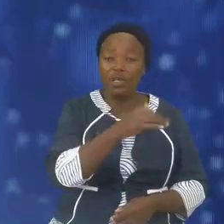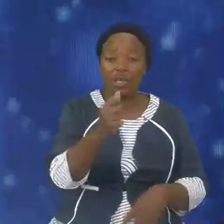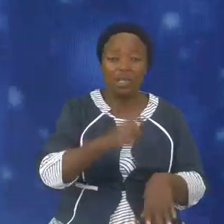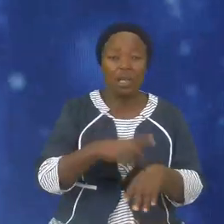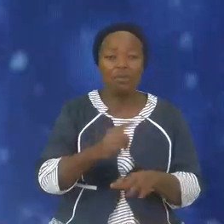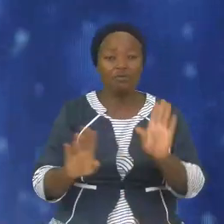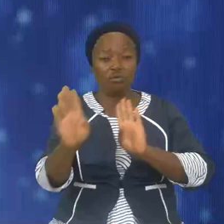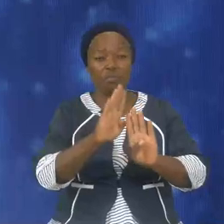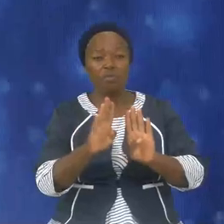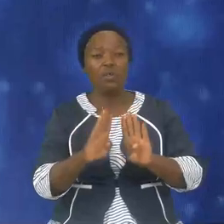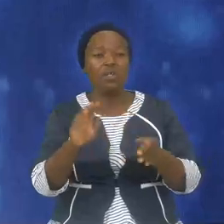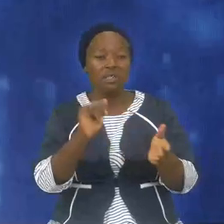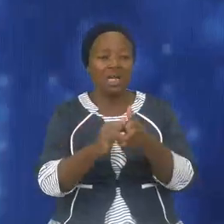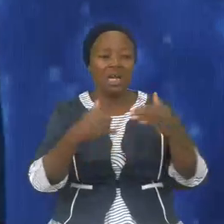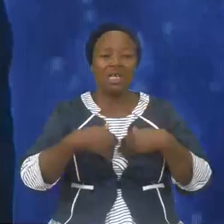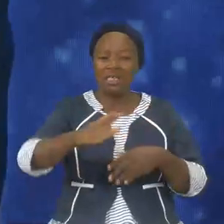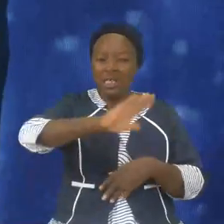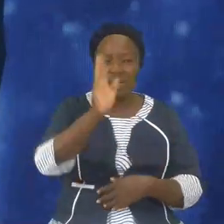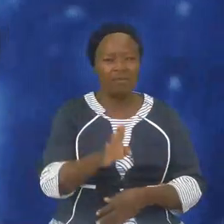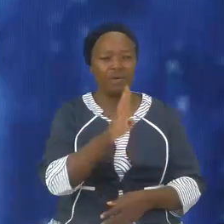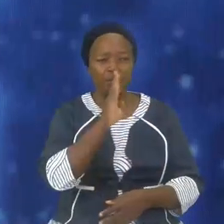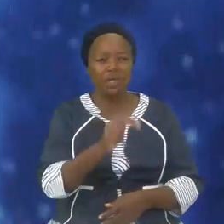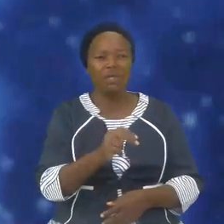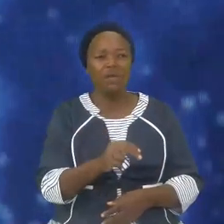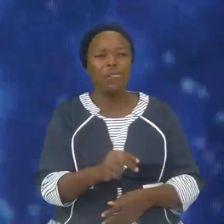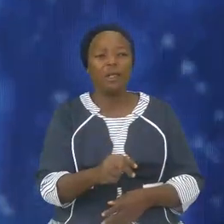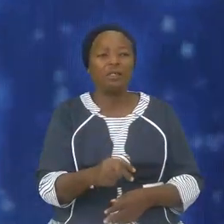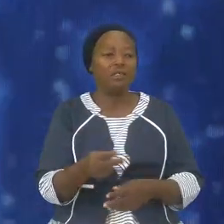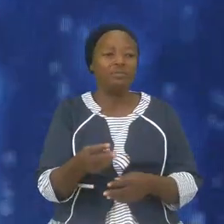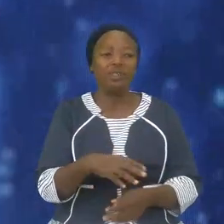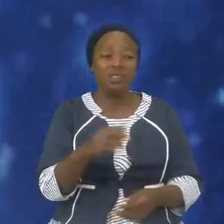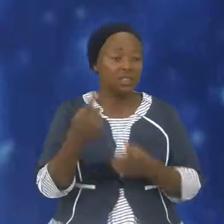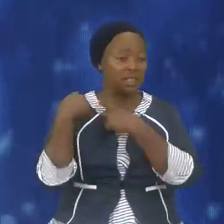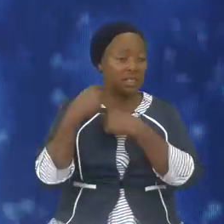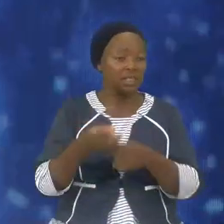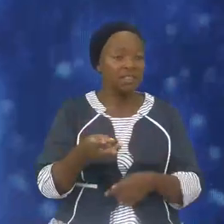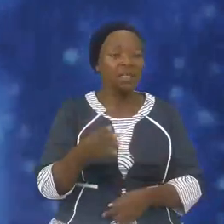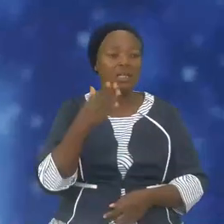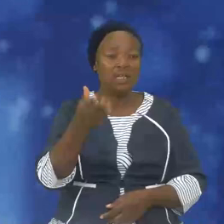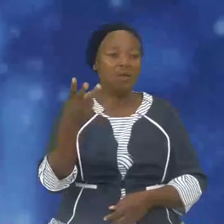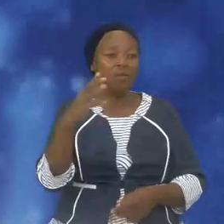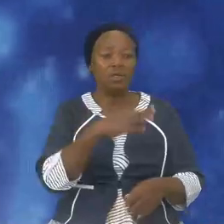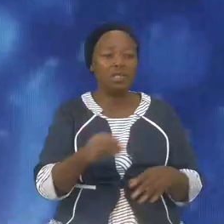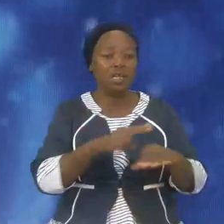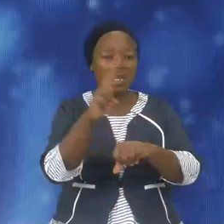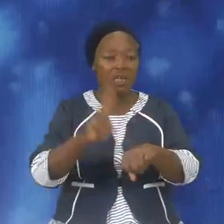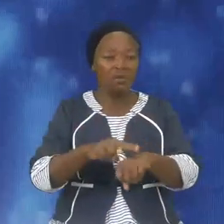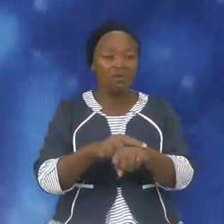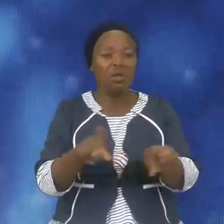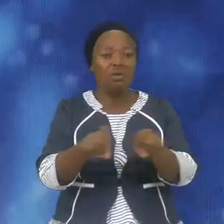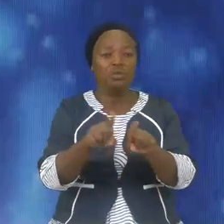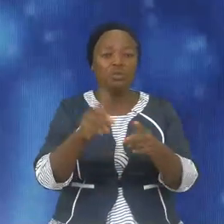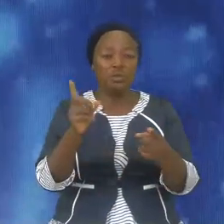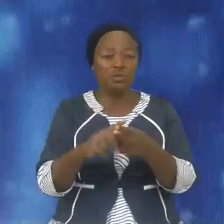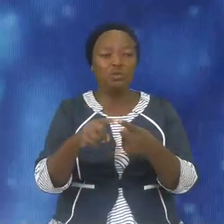sera une époque de détresse, telle qu'il n'y en a point eu de semblable depuis que les nations